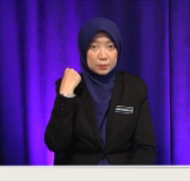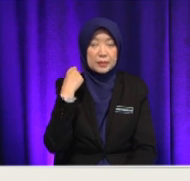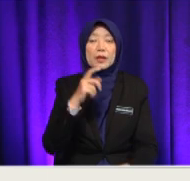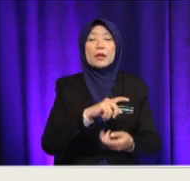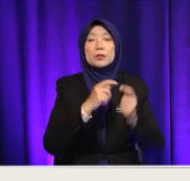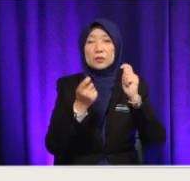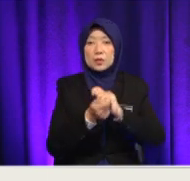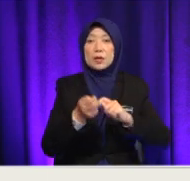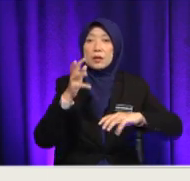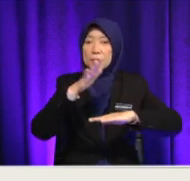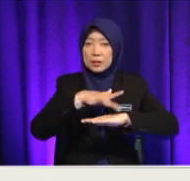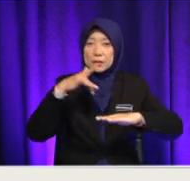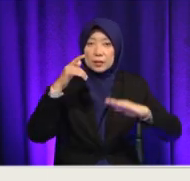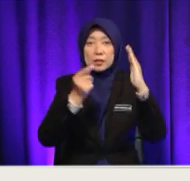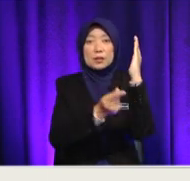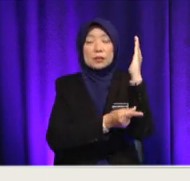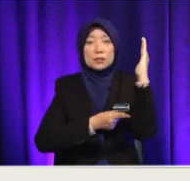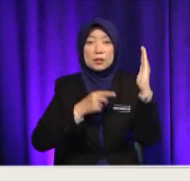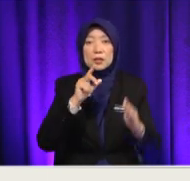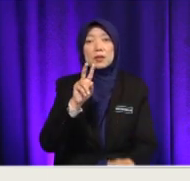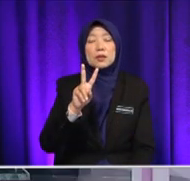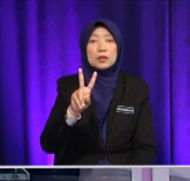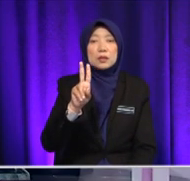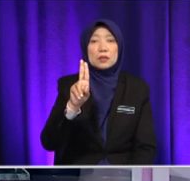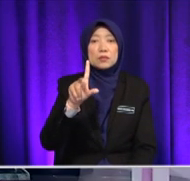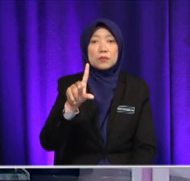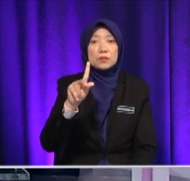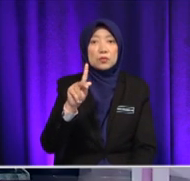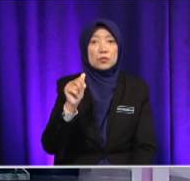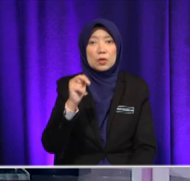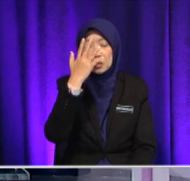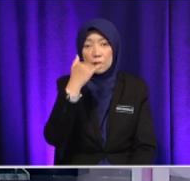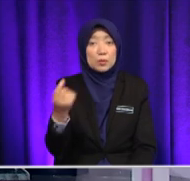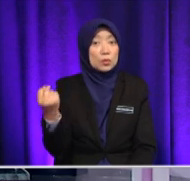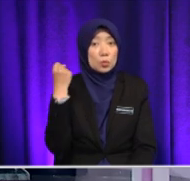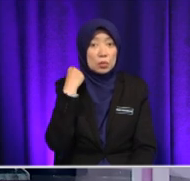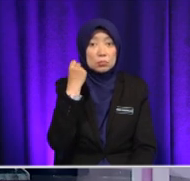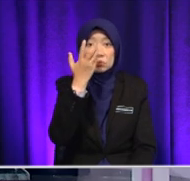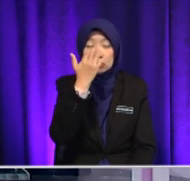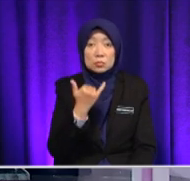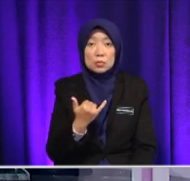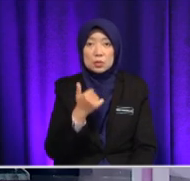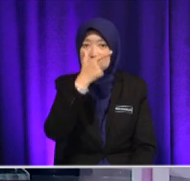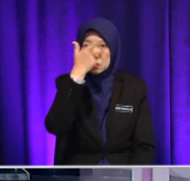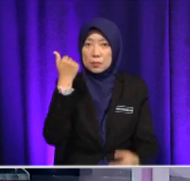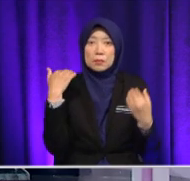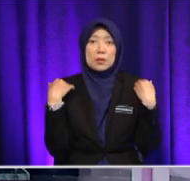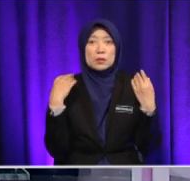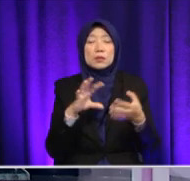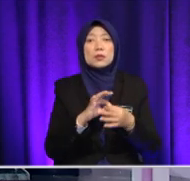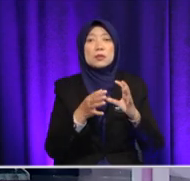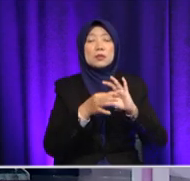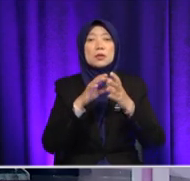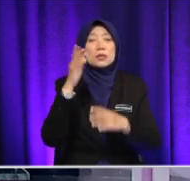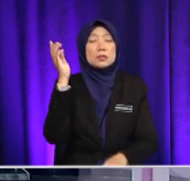sikit jadi getah tubulkan. Macam mana, kenapa dia kuat? Sebab dia ada rangkai silan